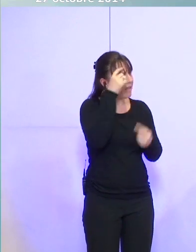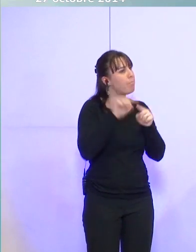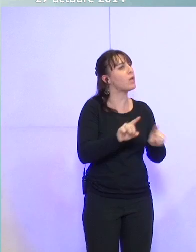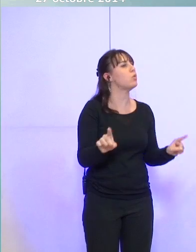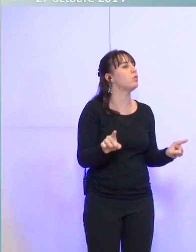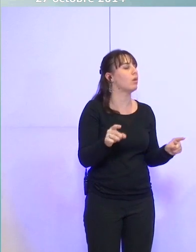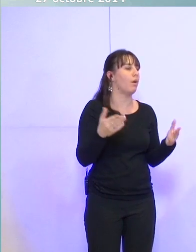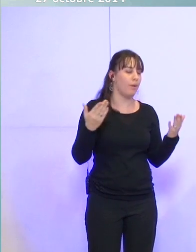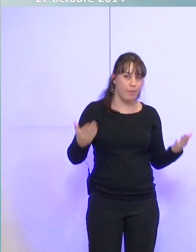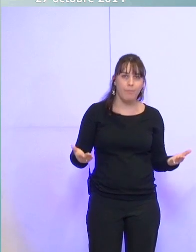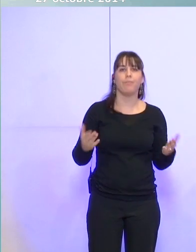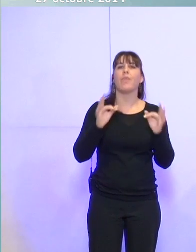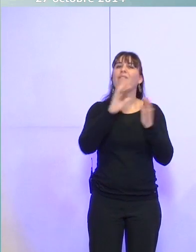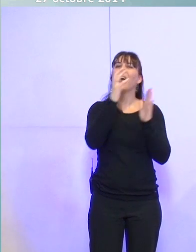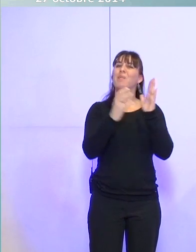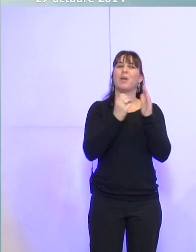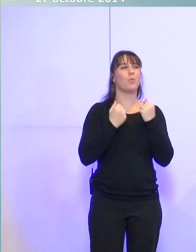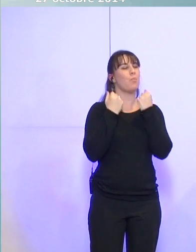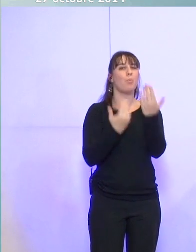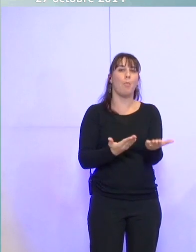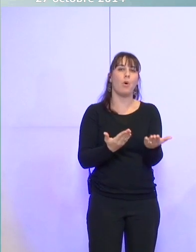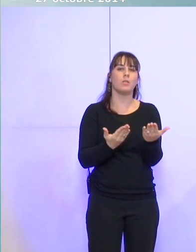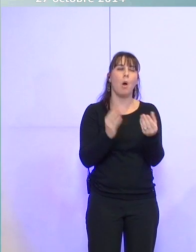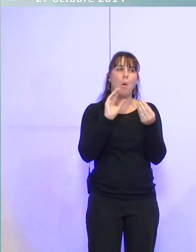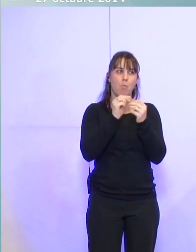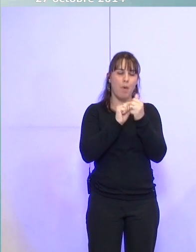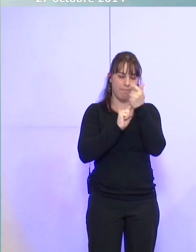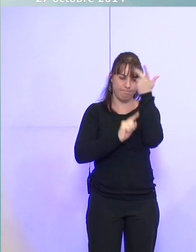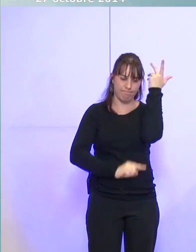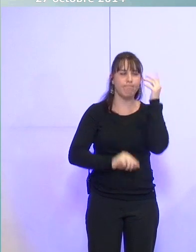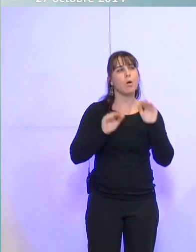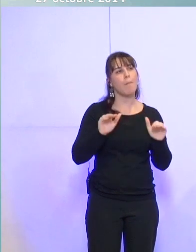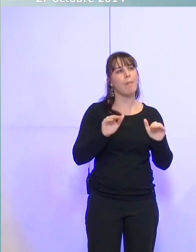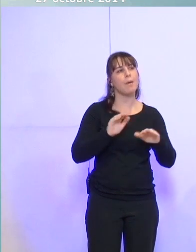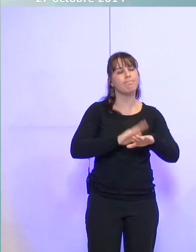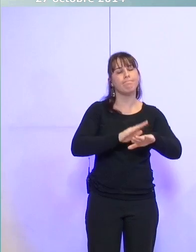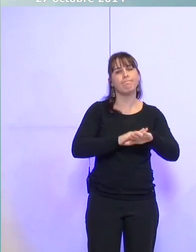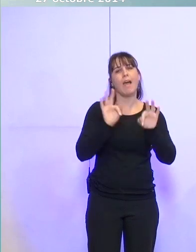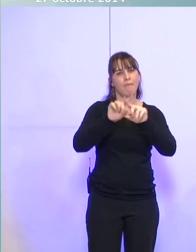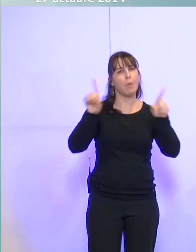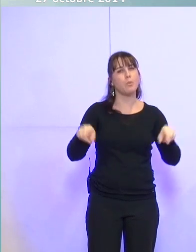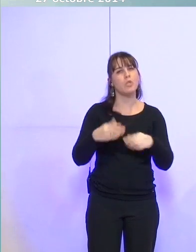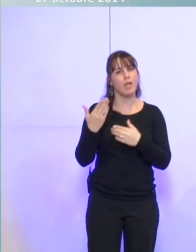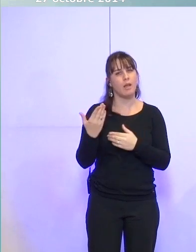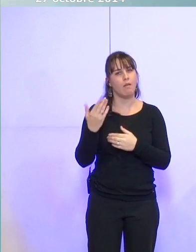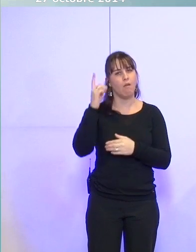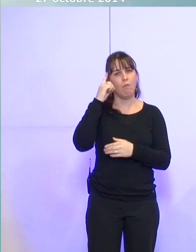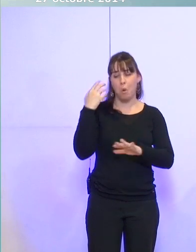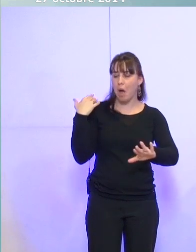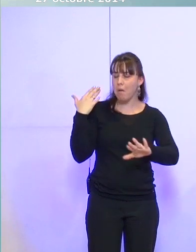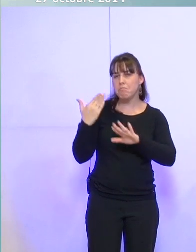pour en revenir à votre délibération, elle pose quand même quelques problèmes, notamment sur son budget. Encore une fois, aucune trace du coût de